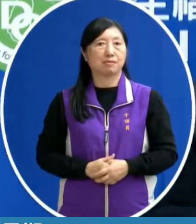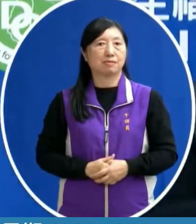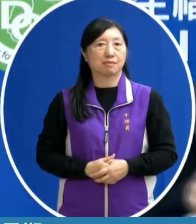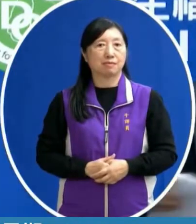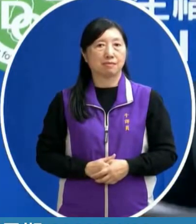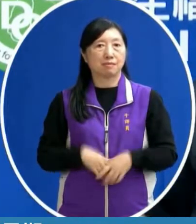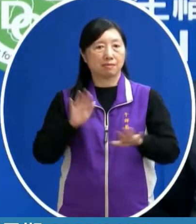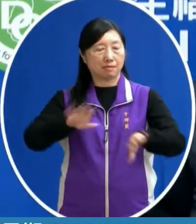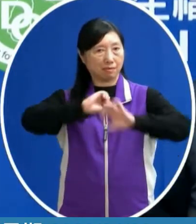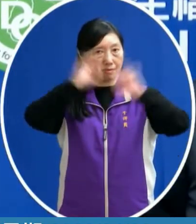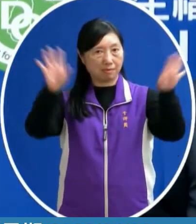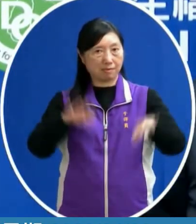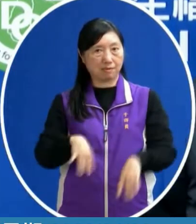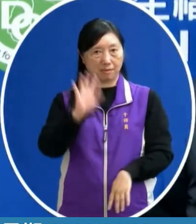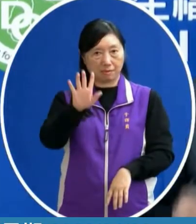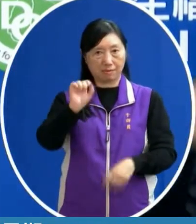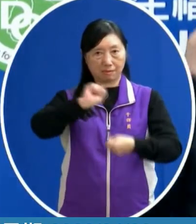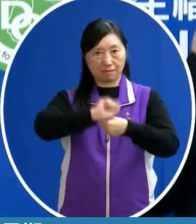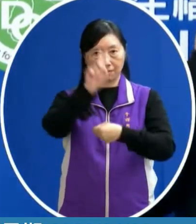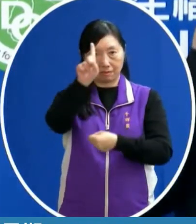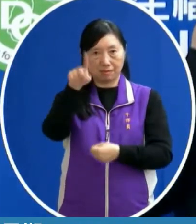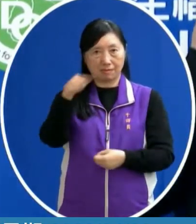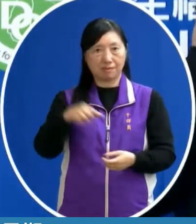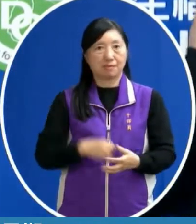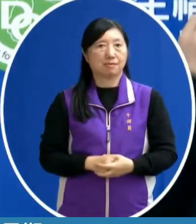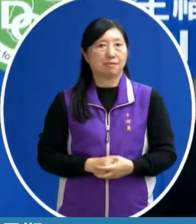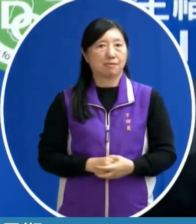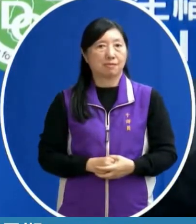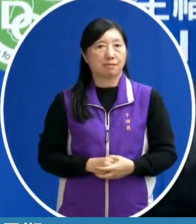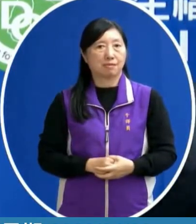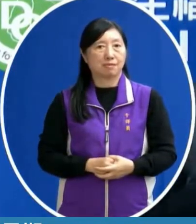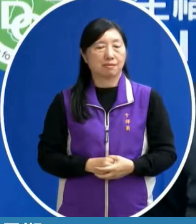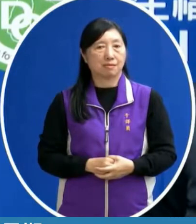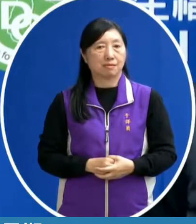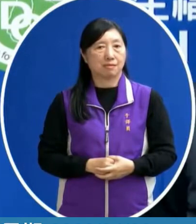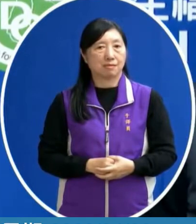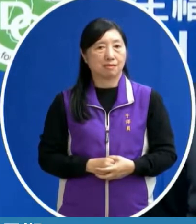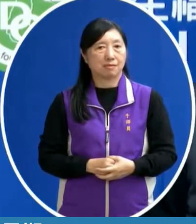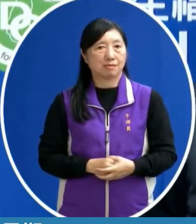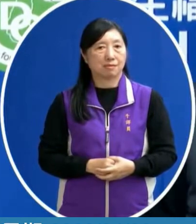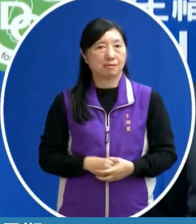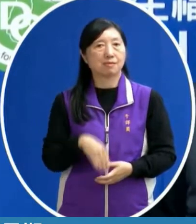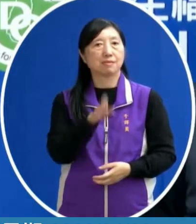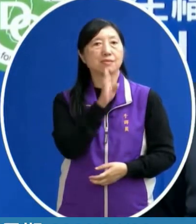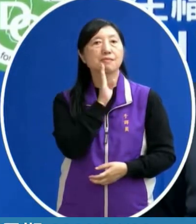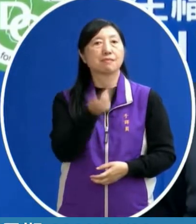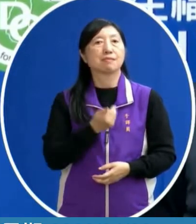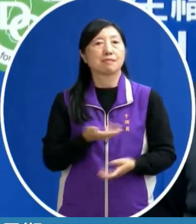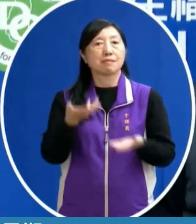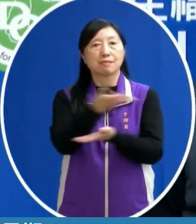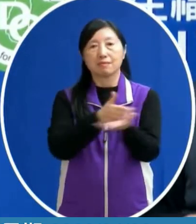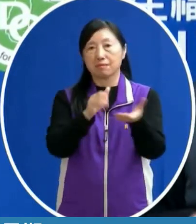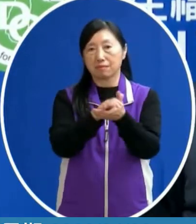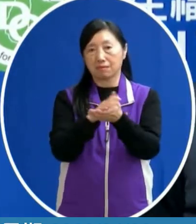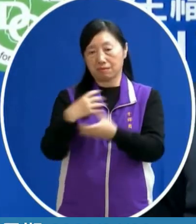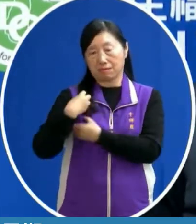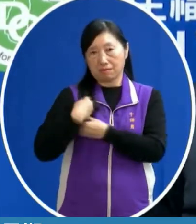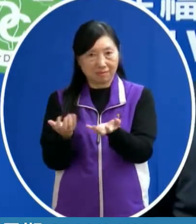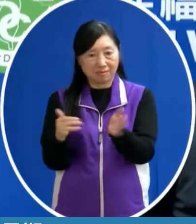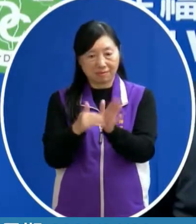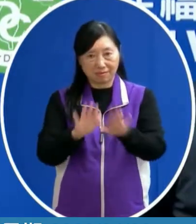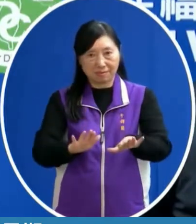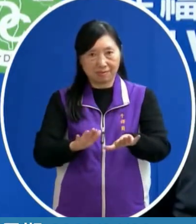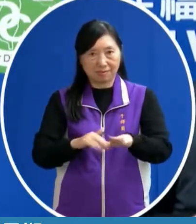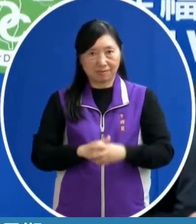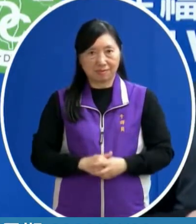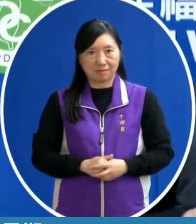那我们今天要宣布有一例新增的确诊个案，那也是我们的敦睦舰队的实习生。